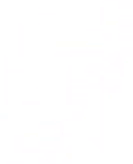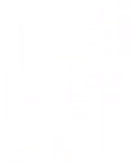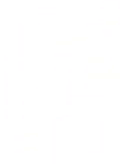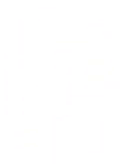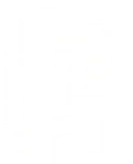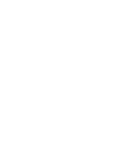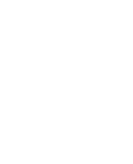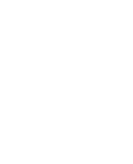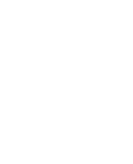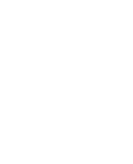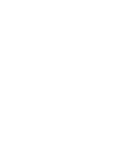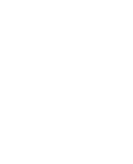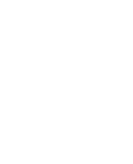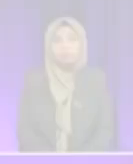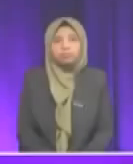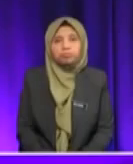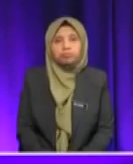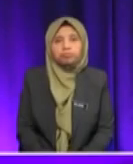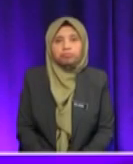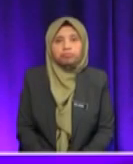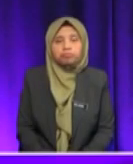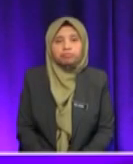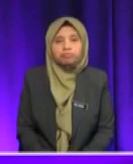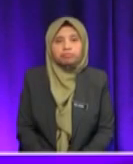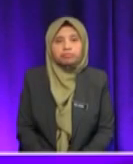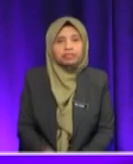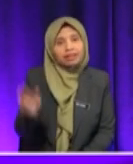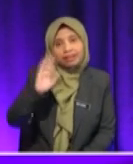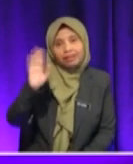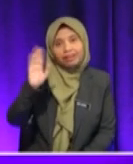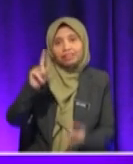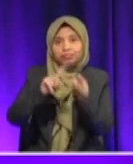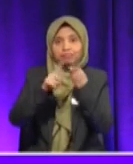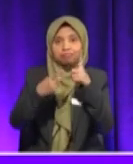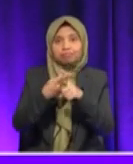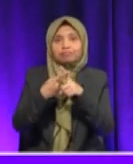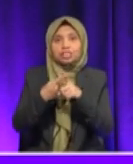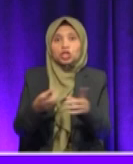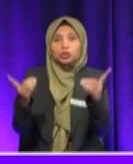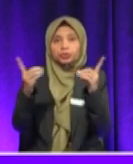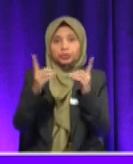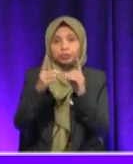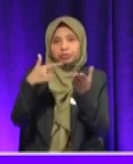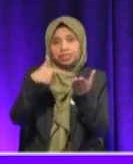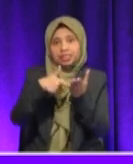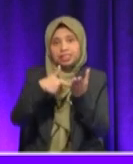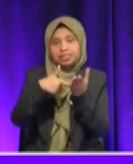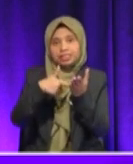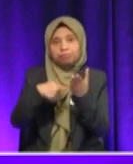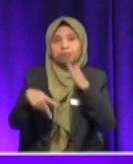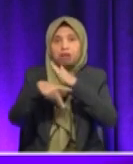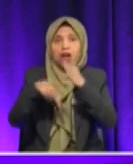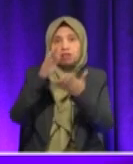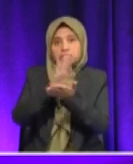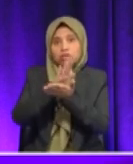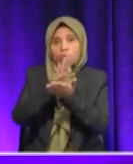Sidik TV GPM Hai rekan-rekan semua kembali negara GPM